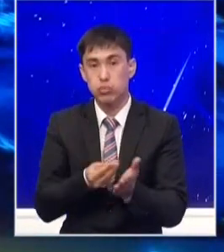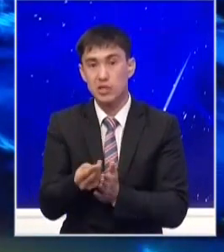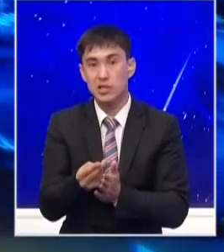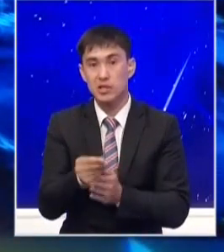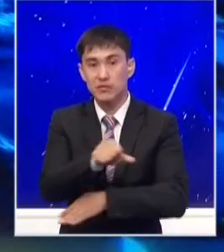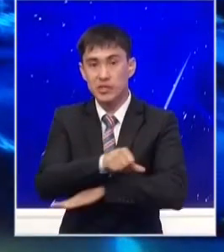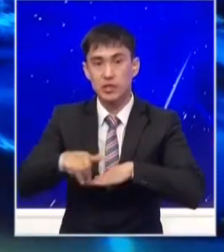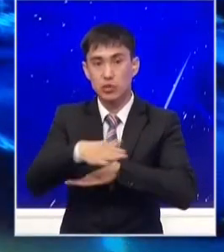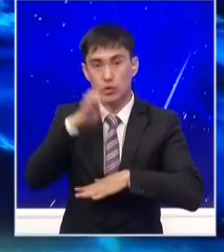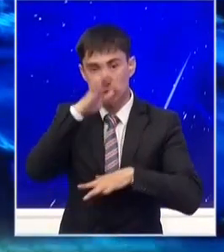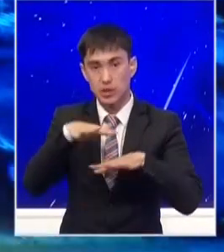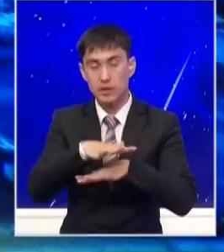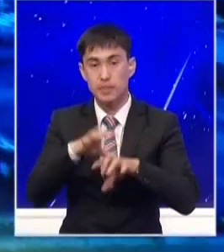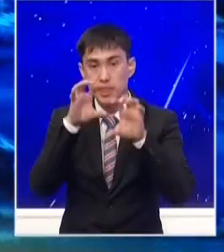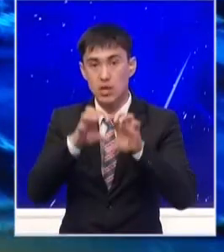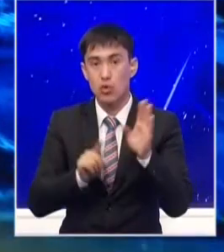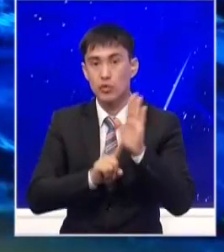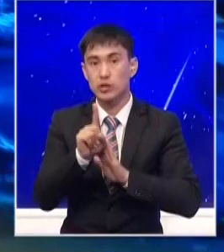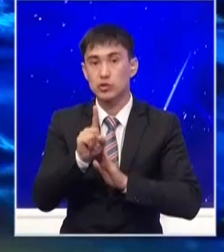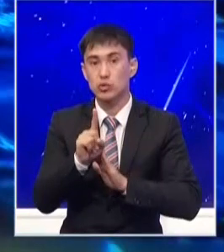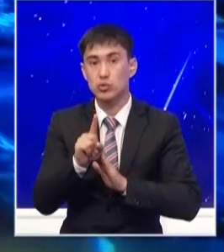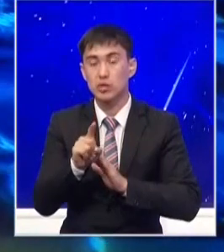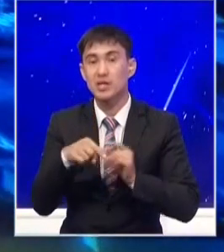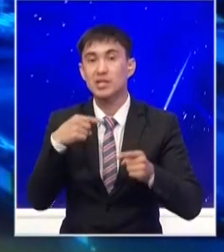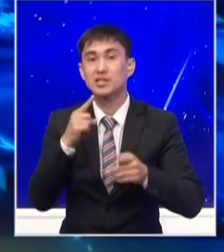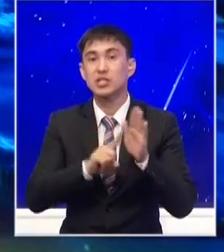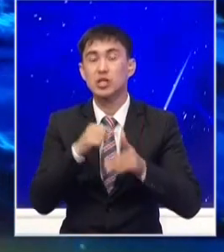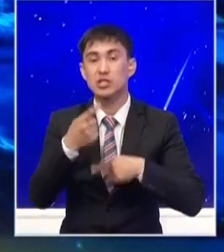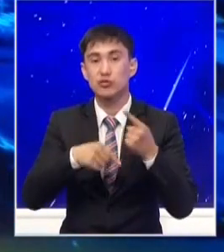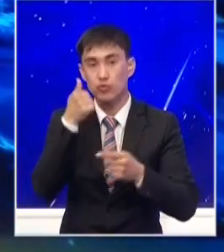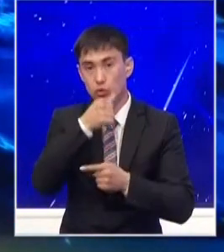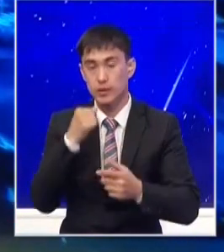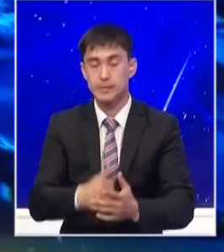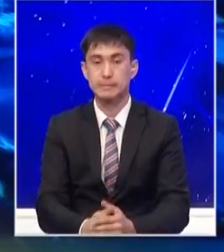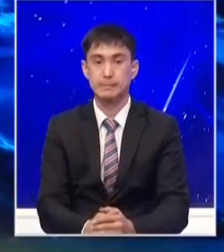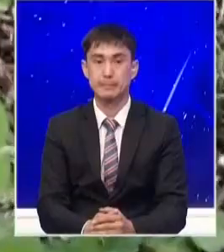на всей территории страны. Закон вступит в силу уже с начала следующего года.